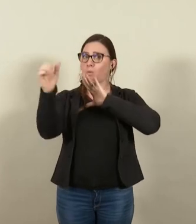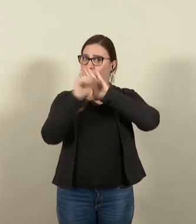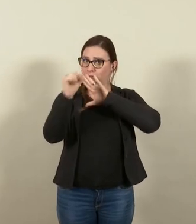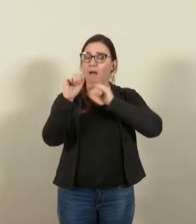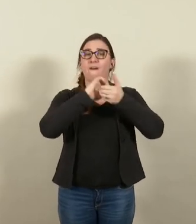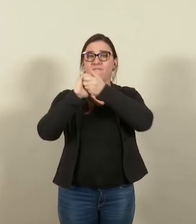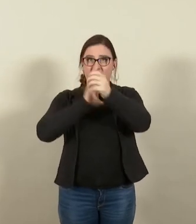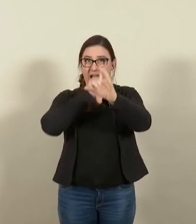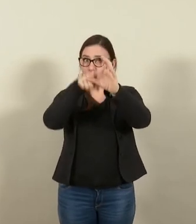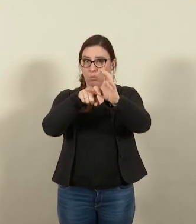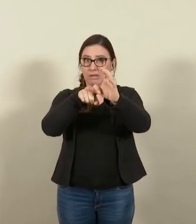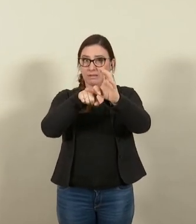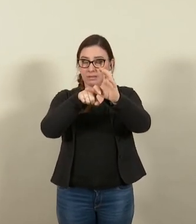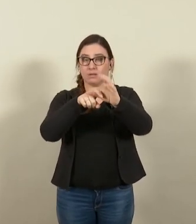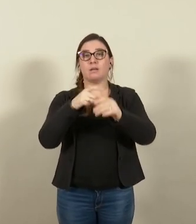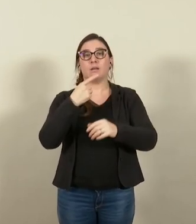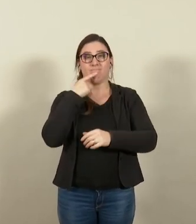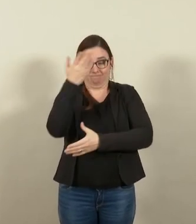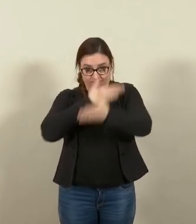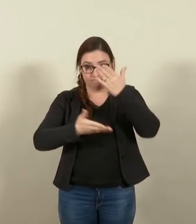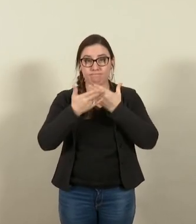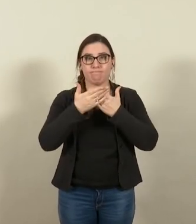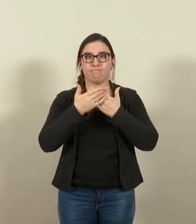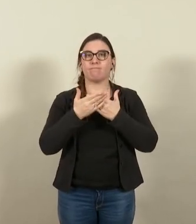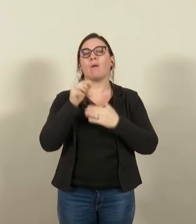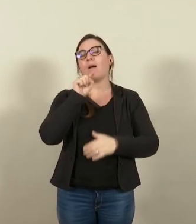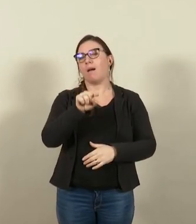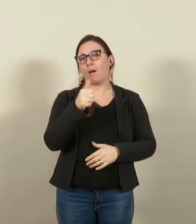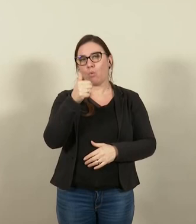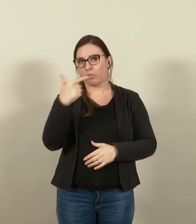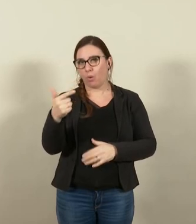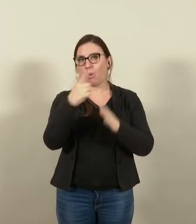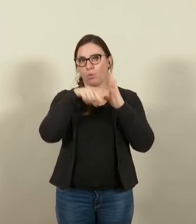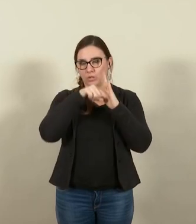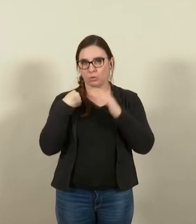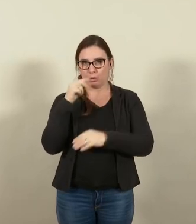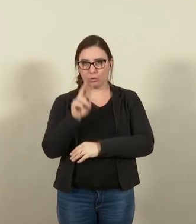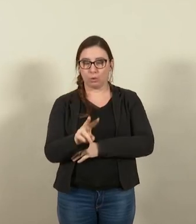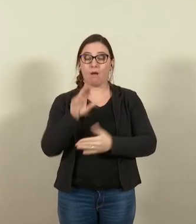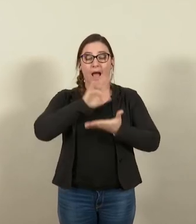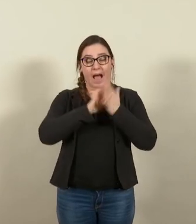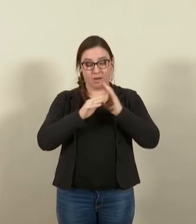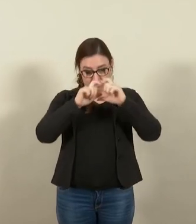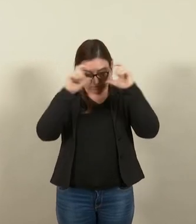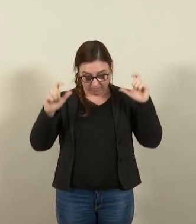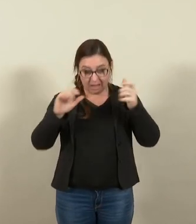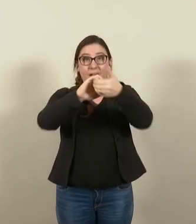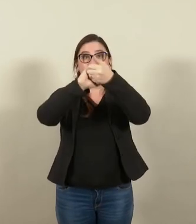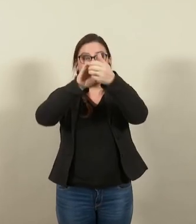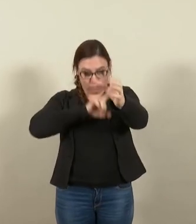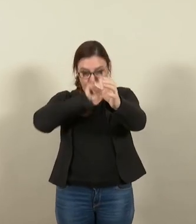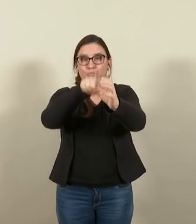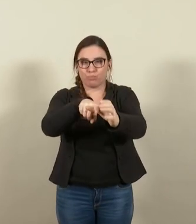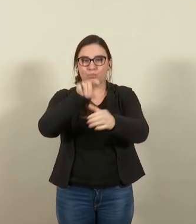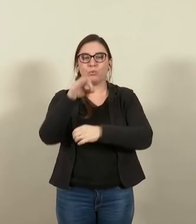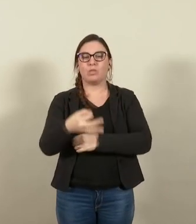fédération sportive en le remplaçant par toujours au 1.2 condition numéro 2 être une association sportive affiliée à